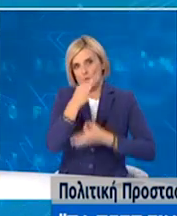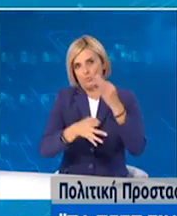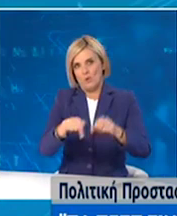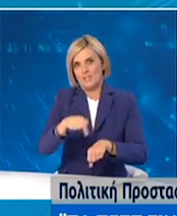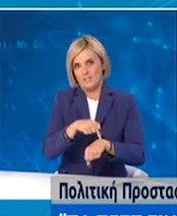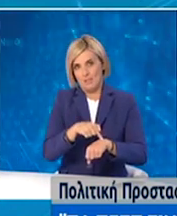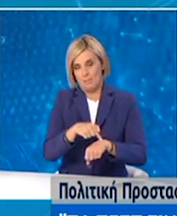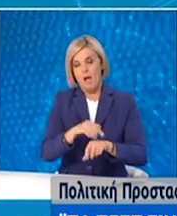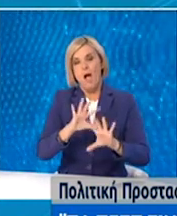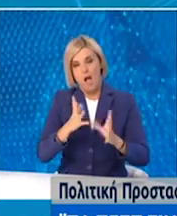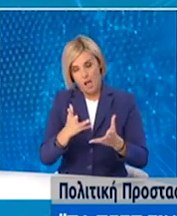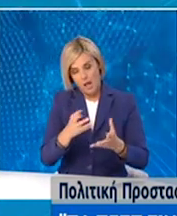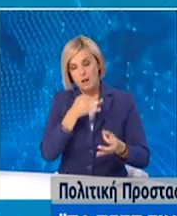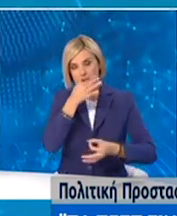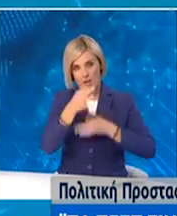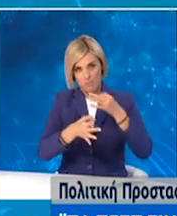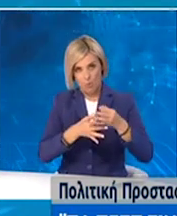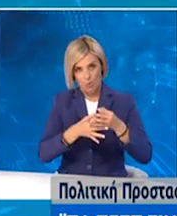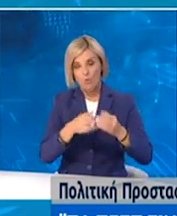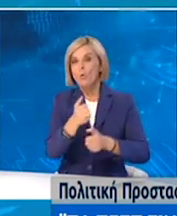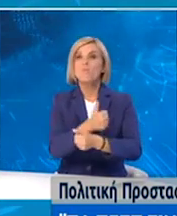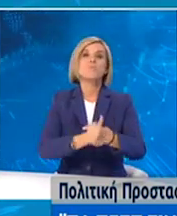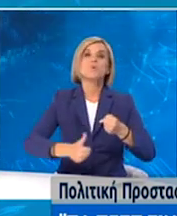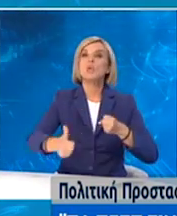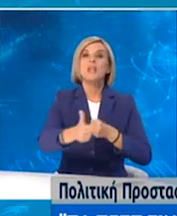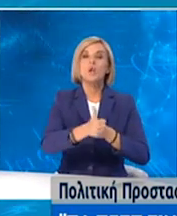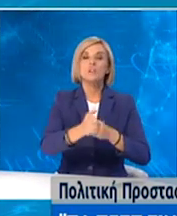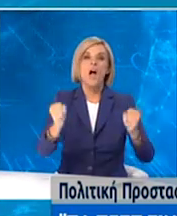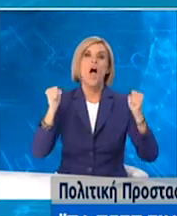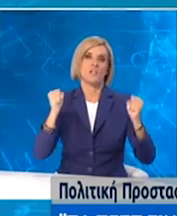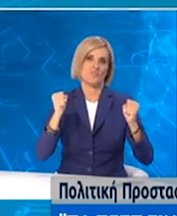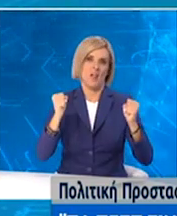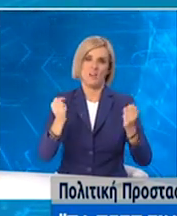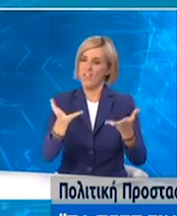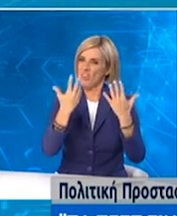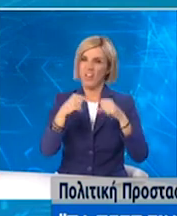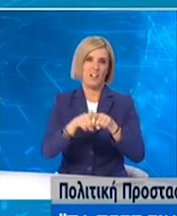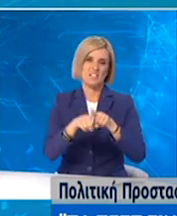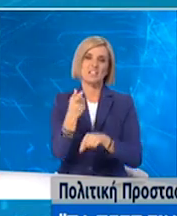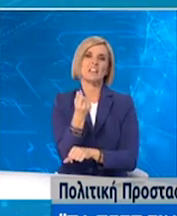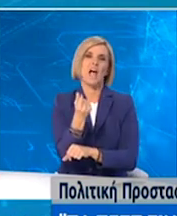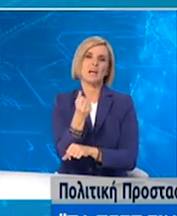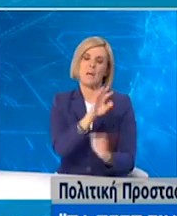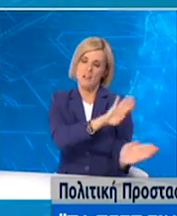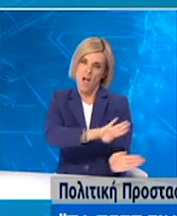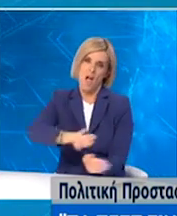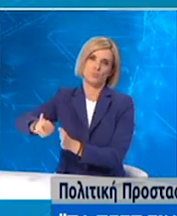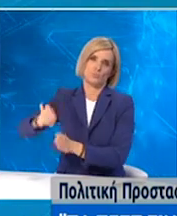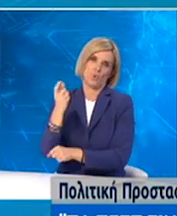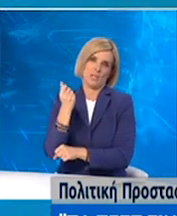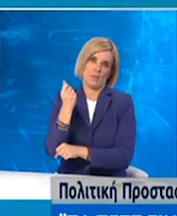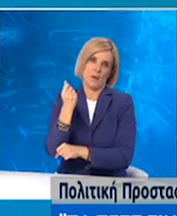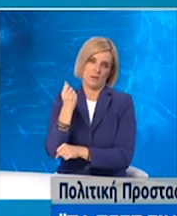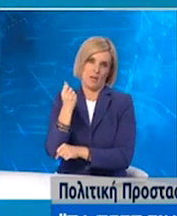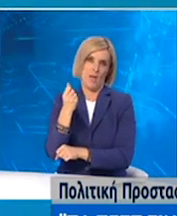αντίτιμο. Δηλαδή το να είμαστε ασφαλείς σαν χώρα δημιουργεί πολύ συγκεκριμένα δεδομένα. Είναι το